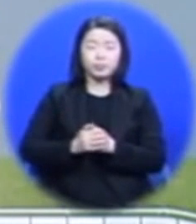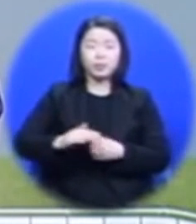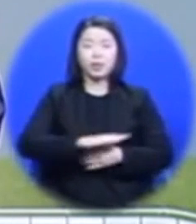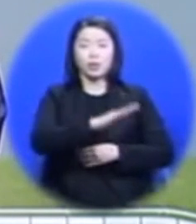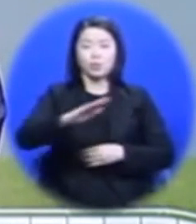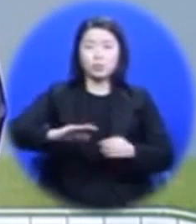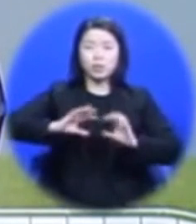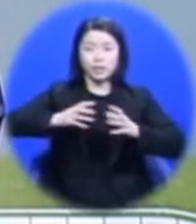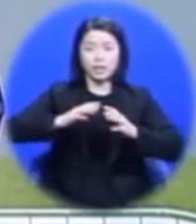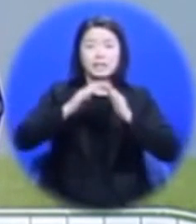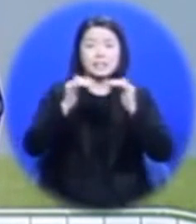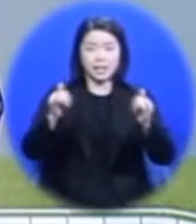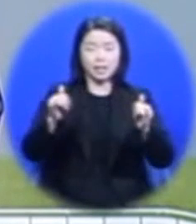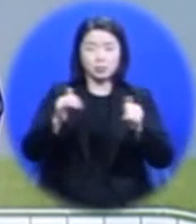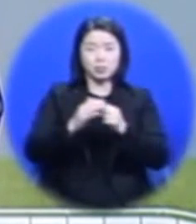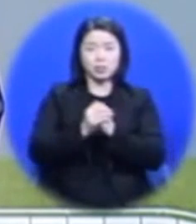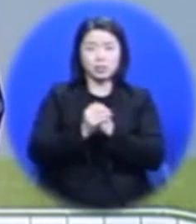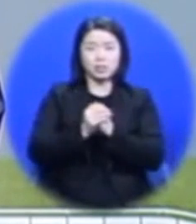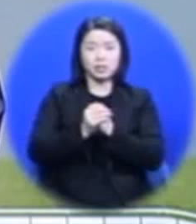우리나라 사람들은